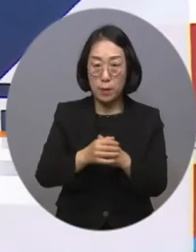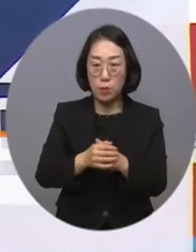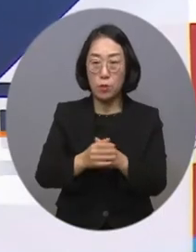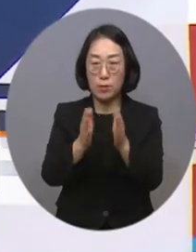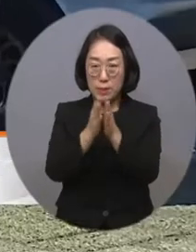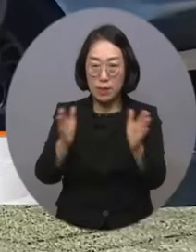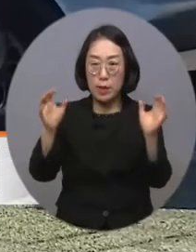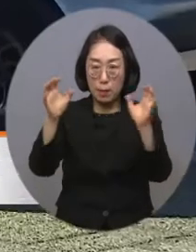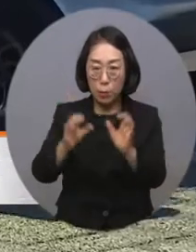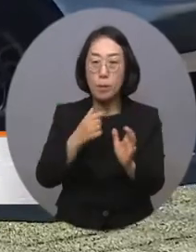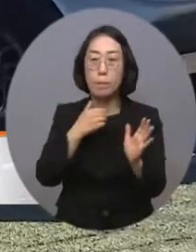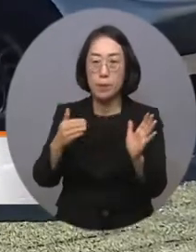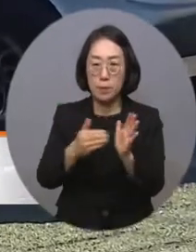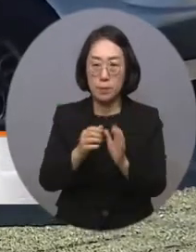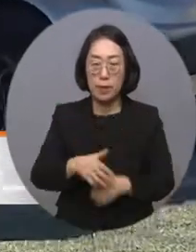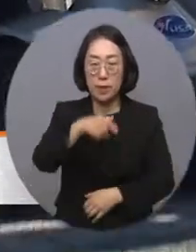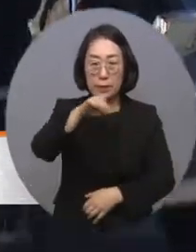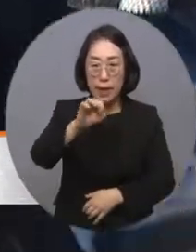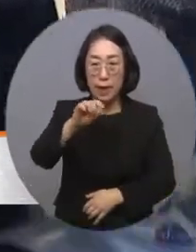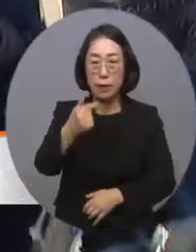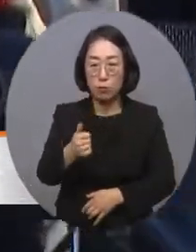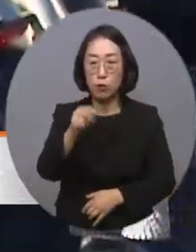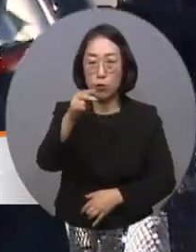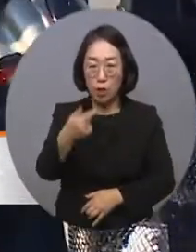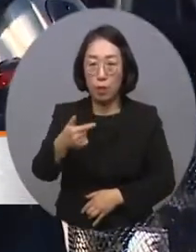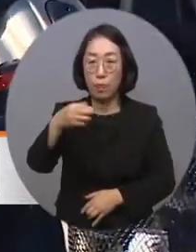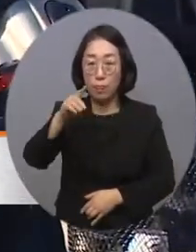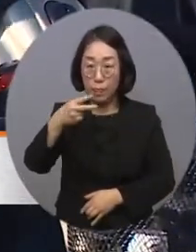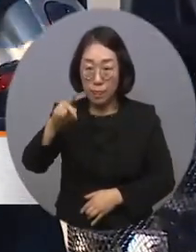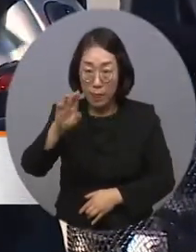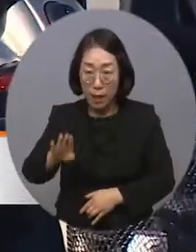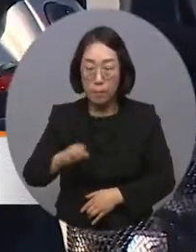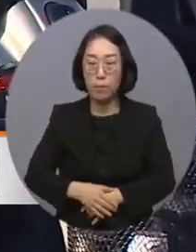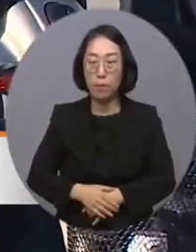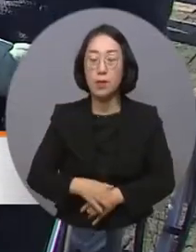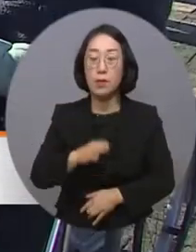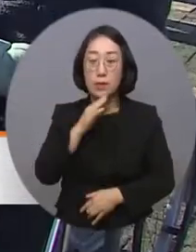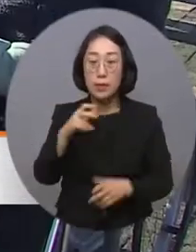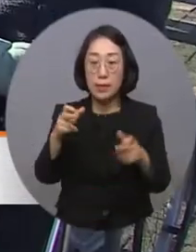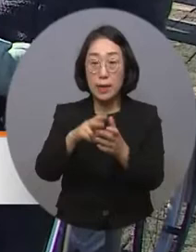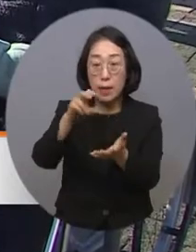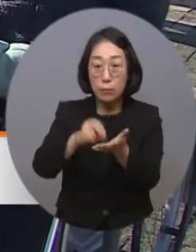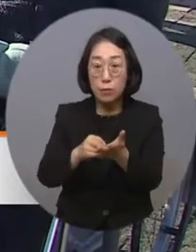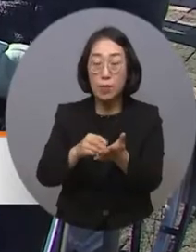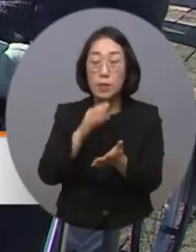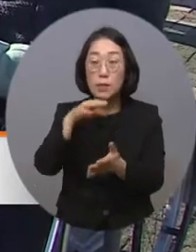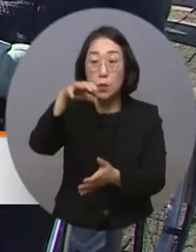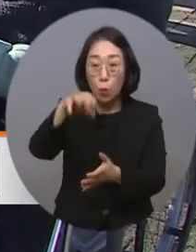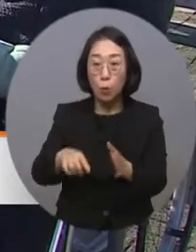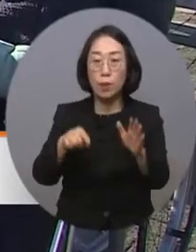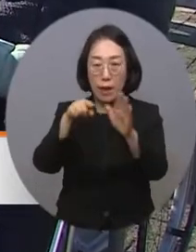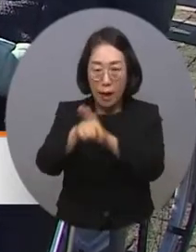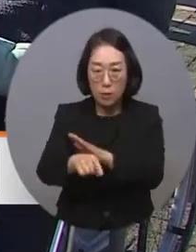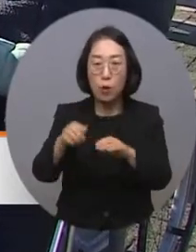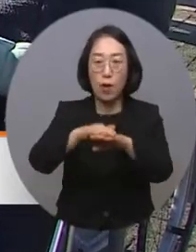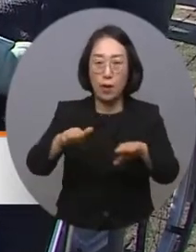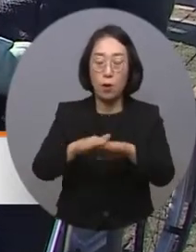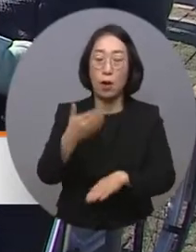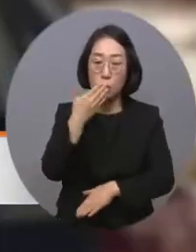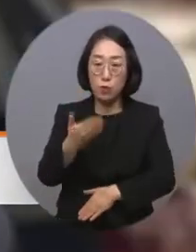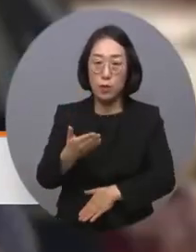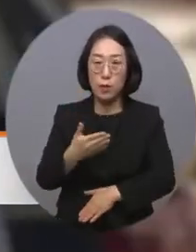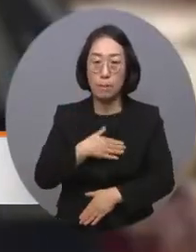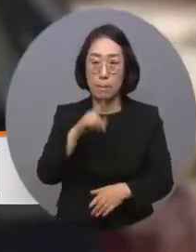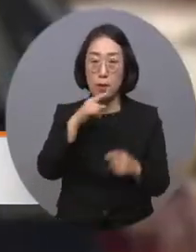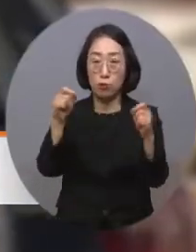열었습니다. 장문현답은 장애인 문제는 현장에 답이 있다의 줄임말로 정책 수립과 결정 과정에서